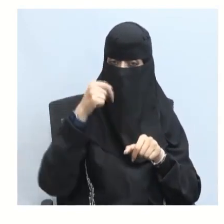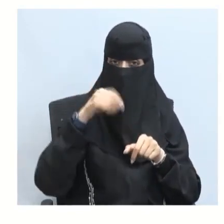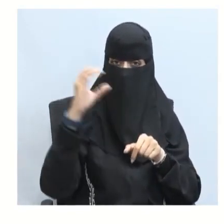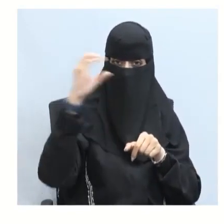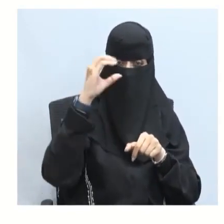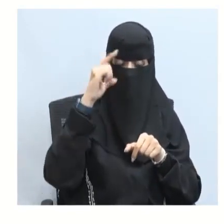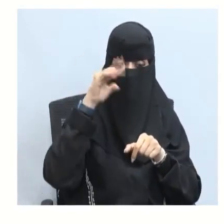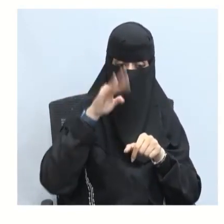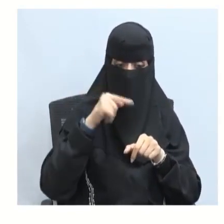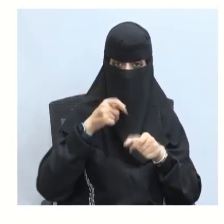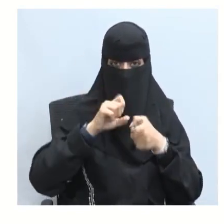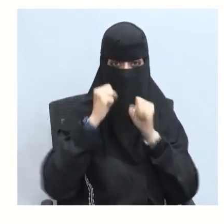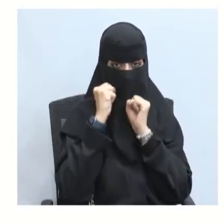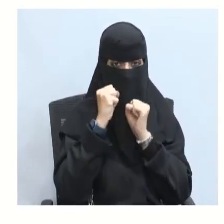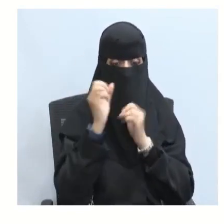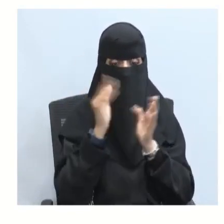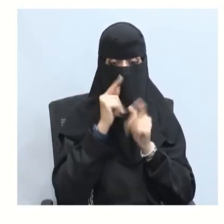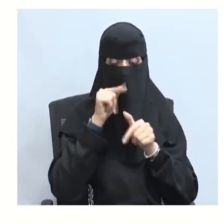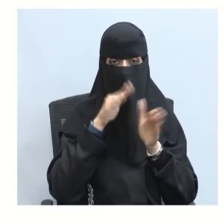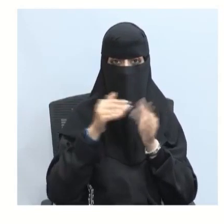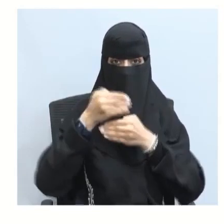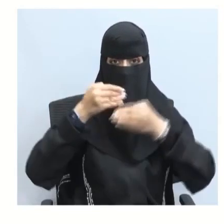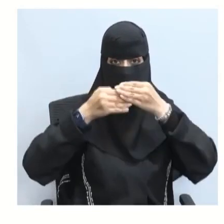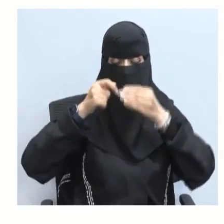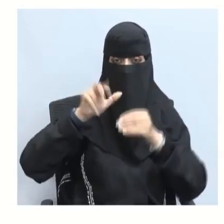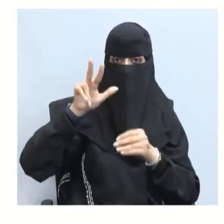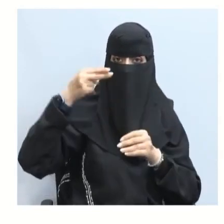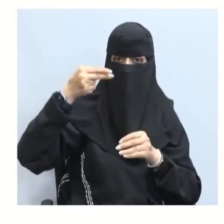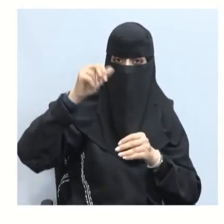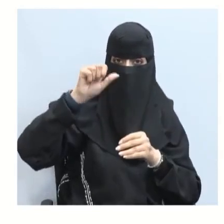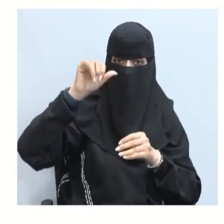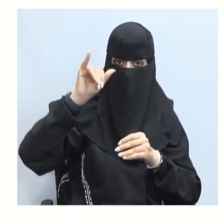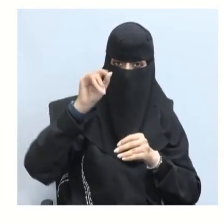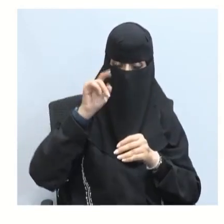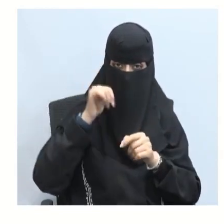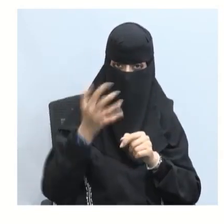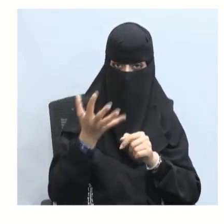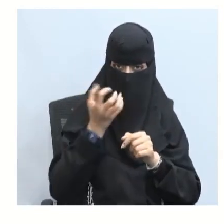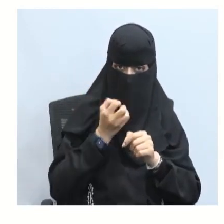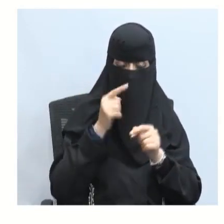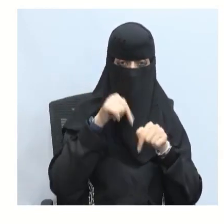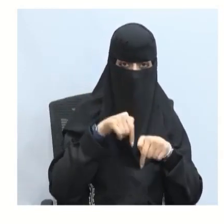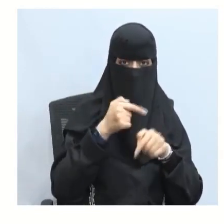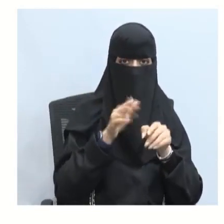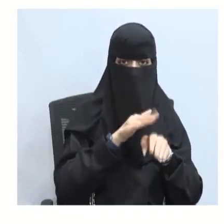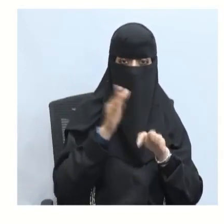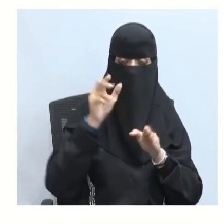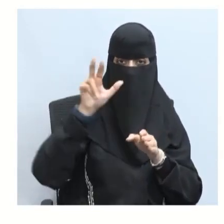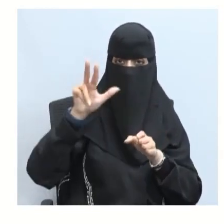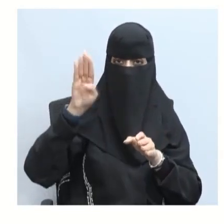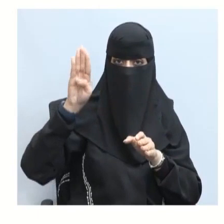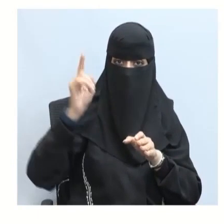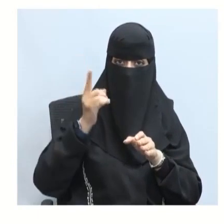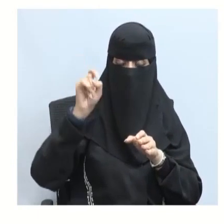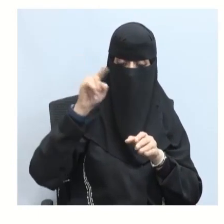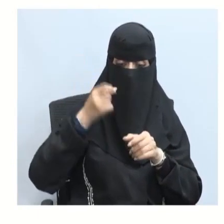وهو من المواد الصلبه اذا المركب العضوي هو المركب الذي يحتوي على الكربون